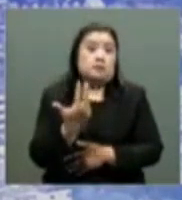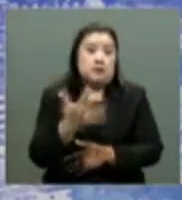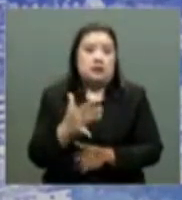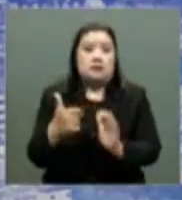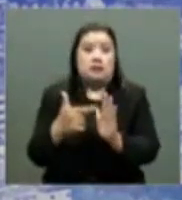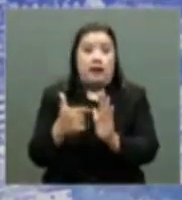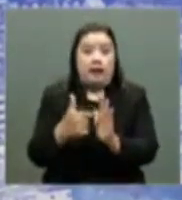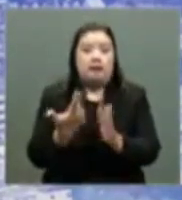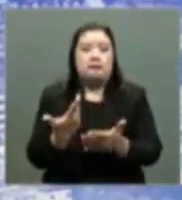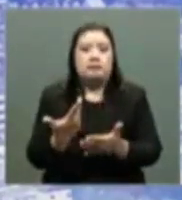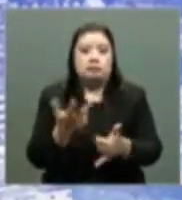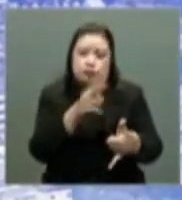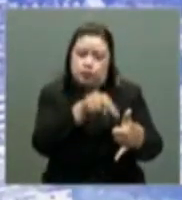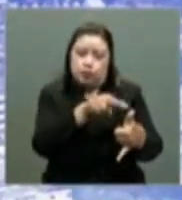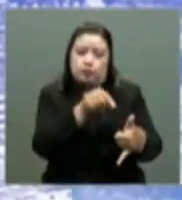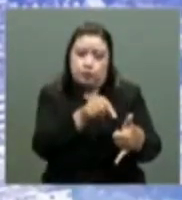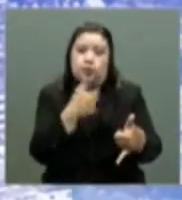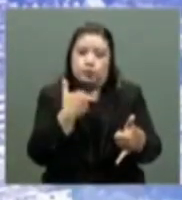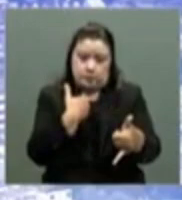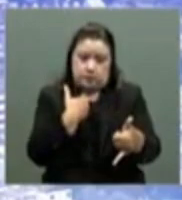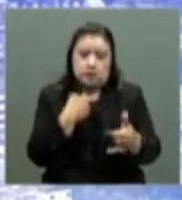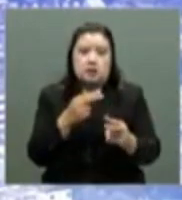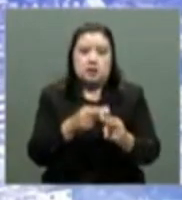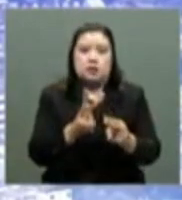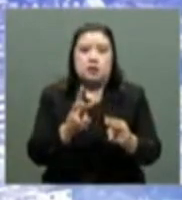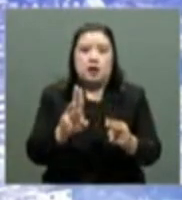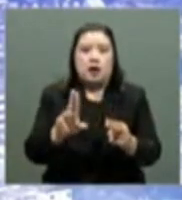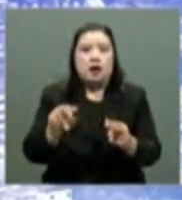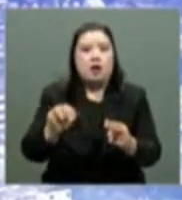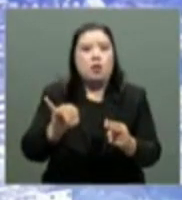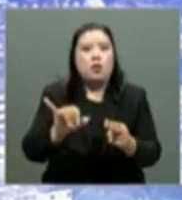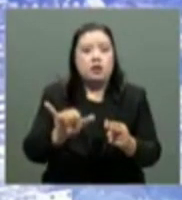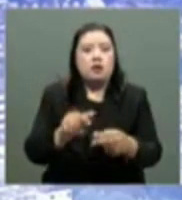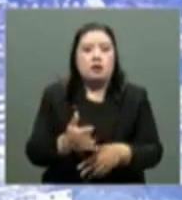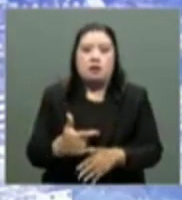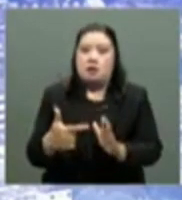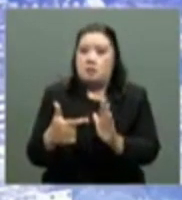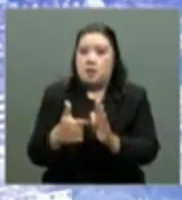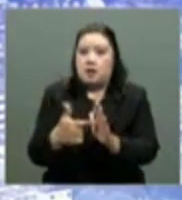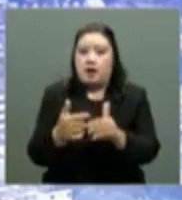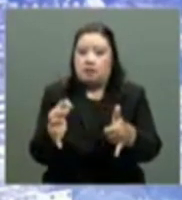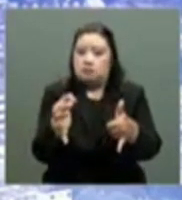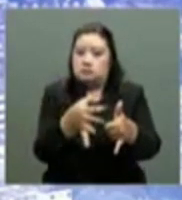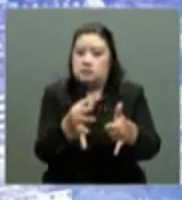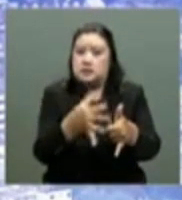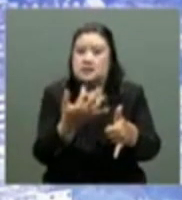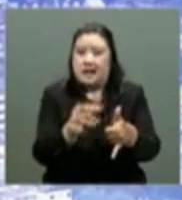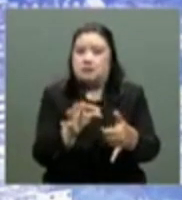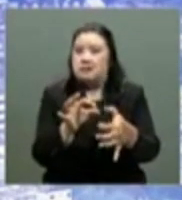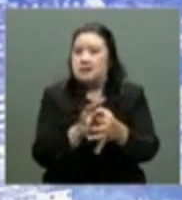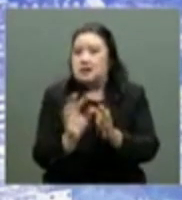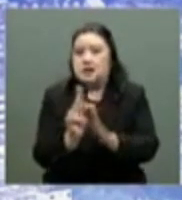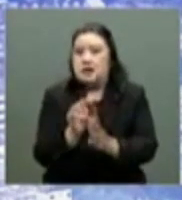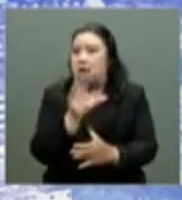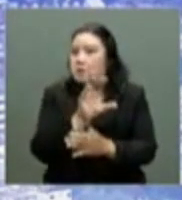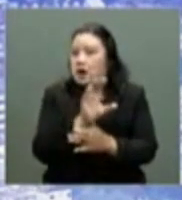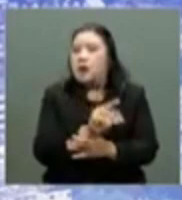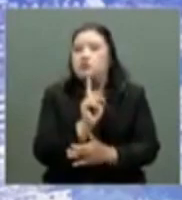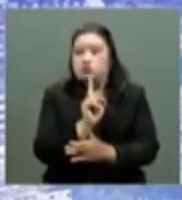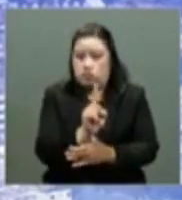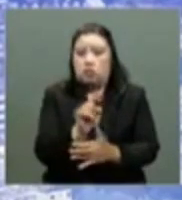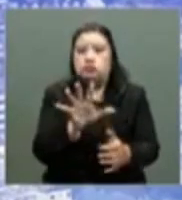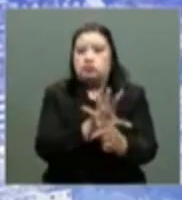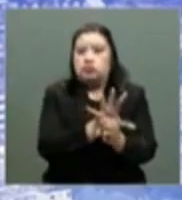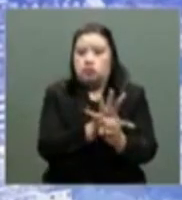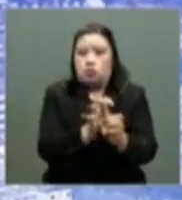าอย่างดีนะครับก็คือฟลาวิพิราเวียซึ่งเป็นยาระดับมาตรฐานที่เราบอกว่านี่คือยาที่ต้องใช้ในรักษาในโร